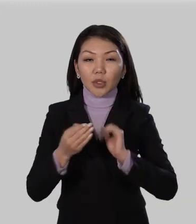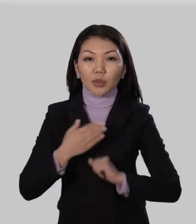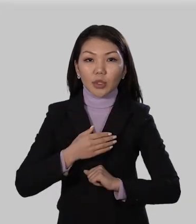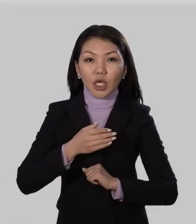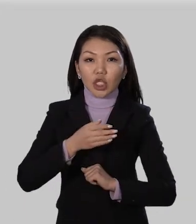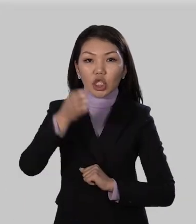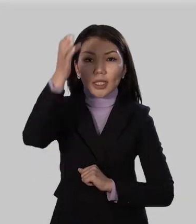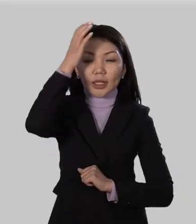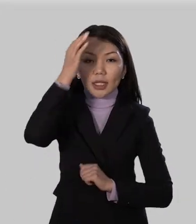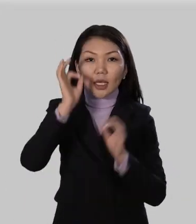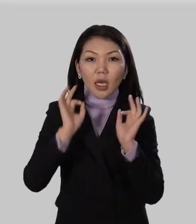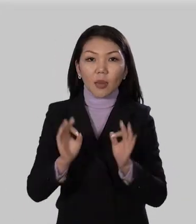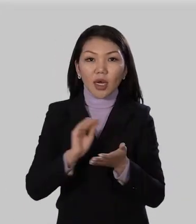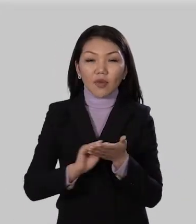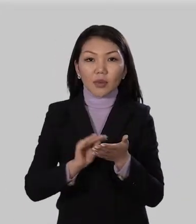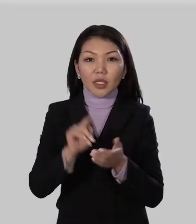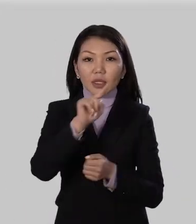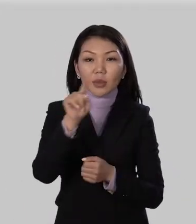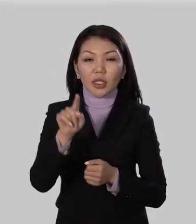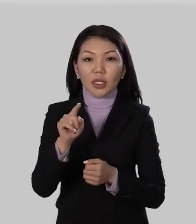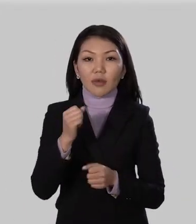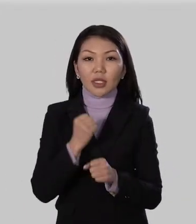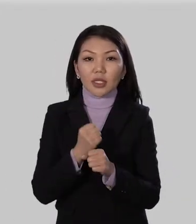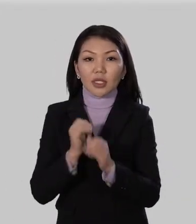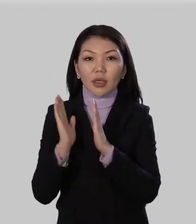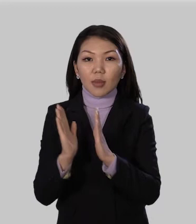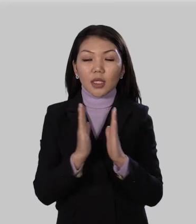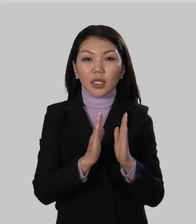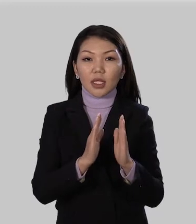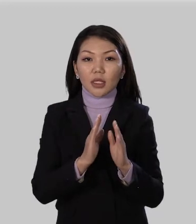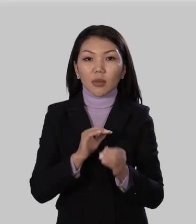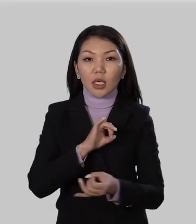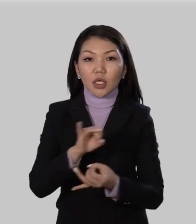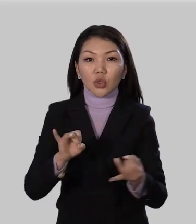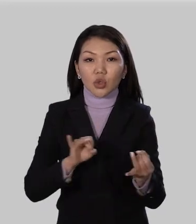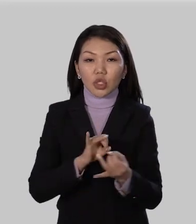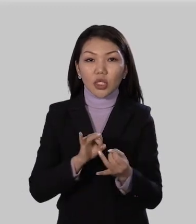Обобщим наши знания о правописании приставок и составим алгоритм рассуждения.